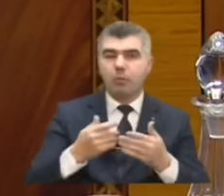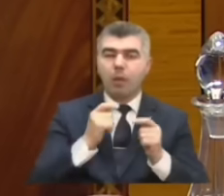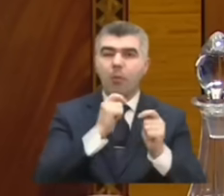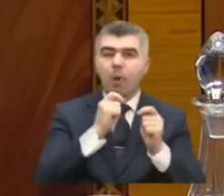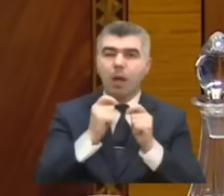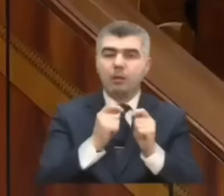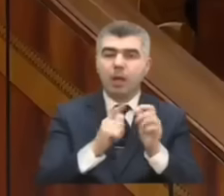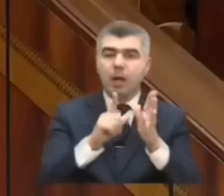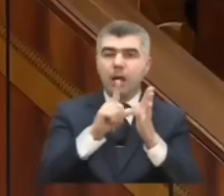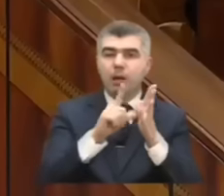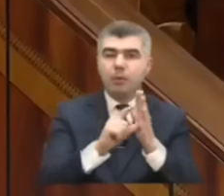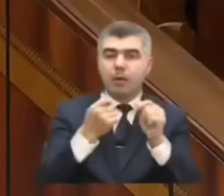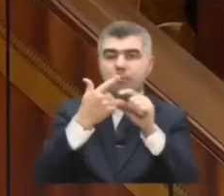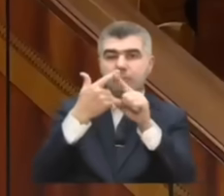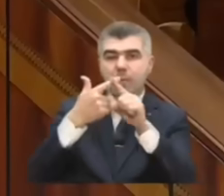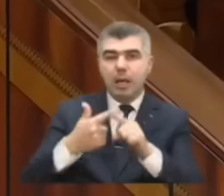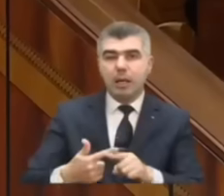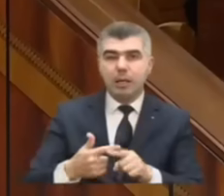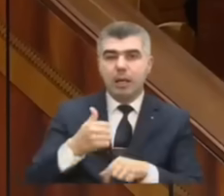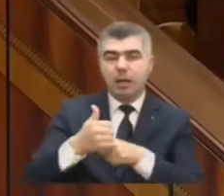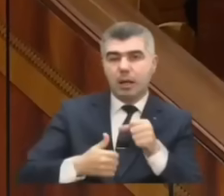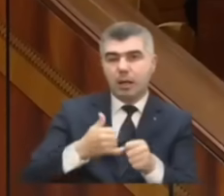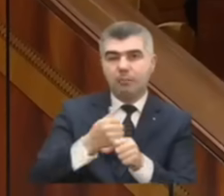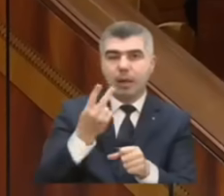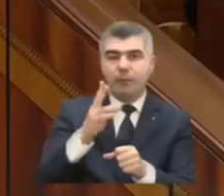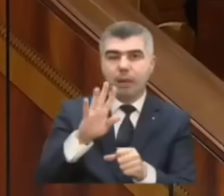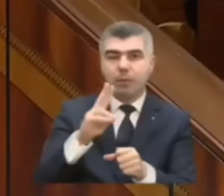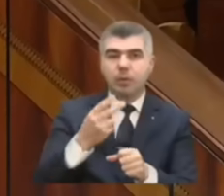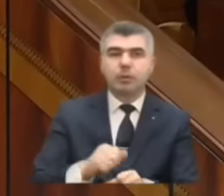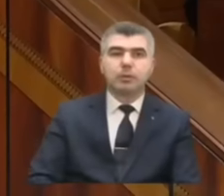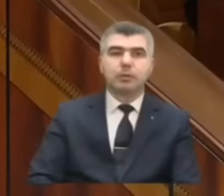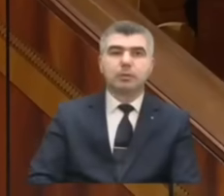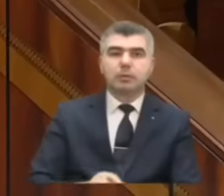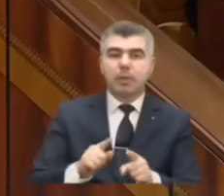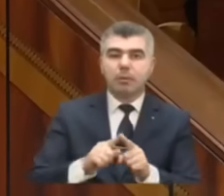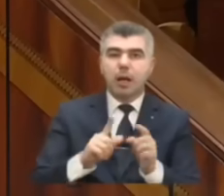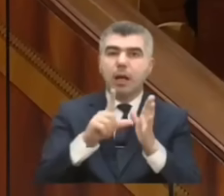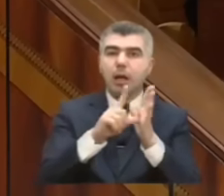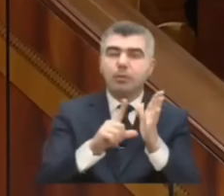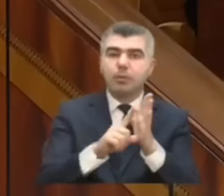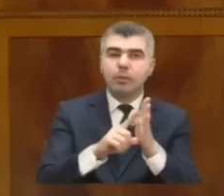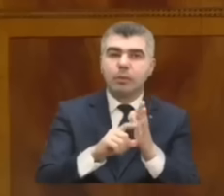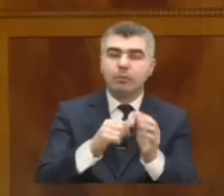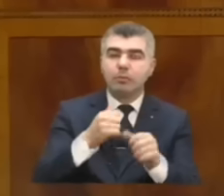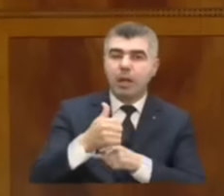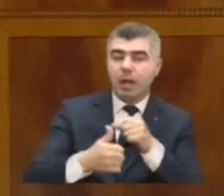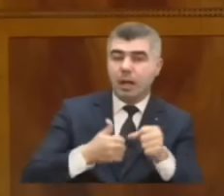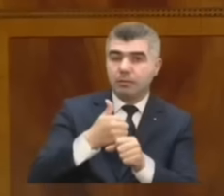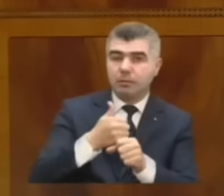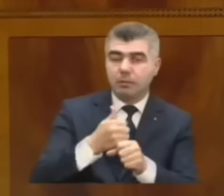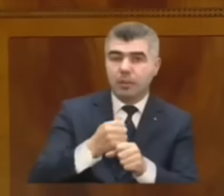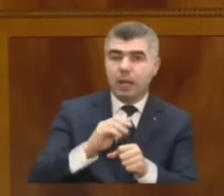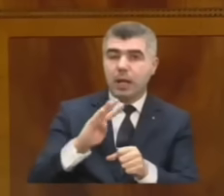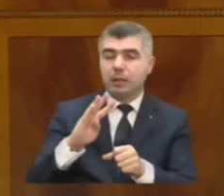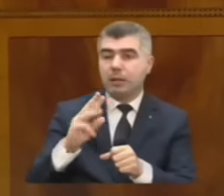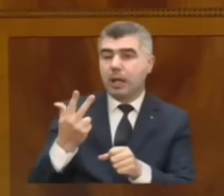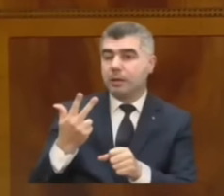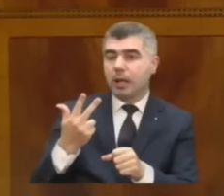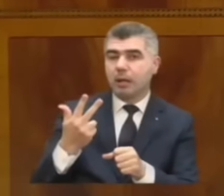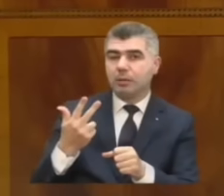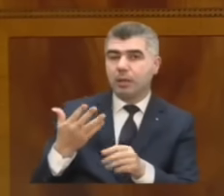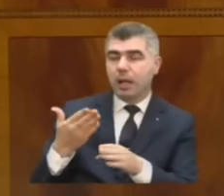مشروع قانون المالية سنة 2025، وهو قانون المالية الرابع بعد 3 قوانين مالية مرت لا